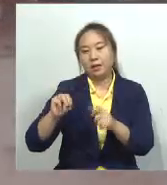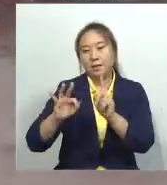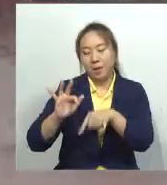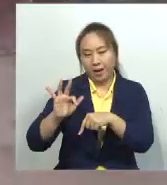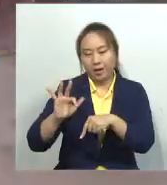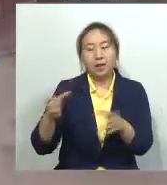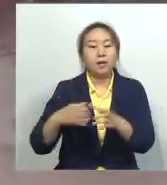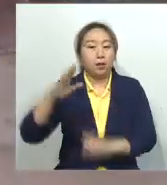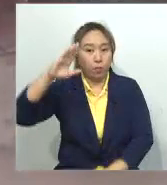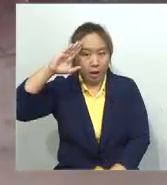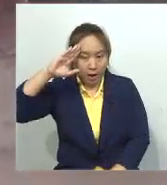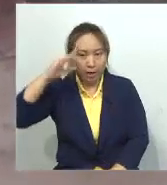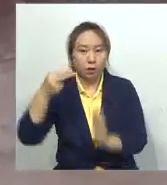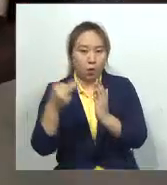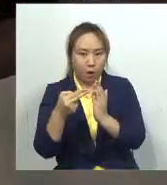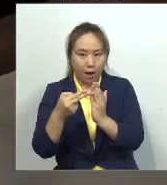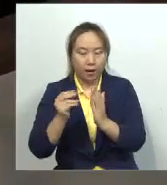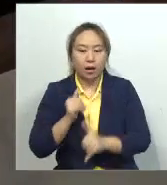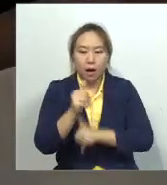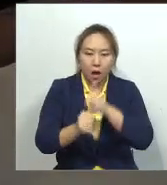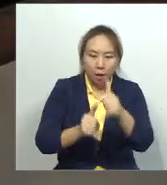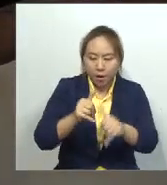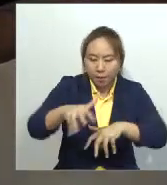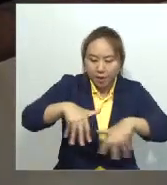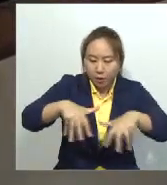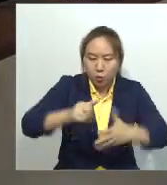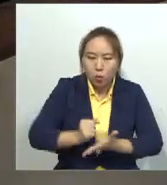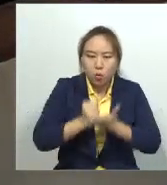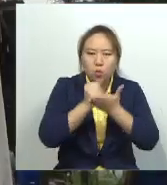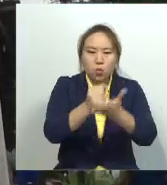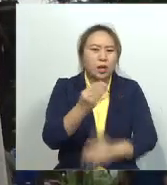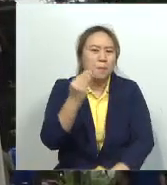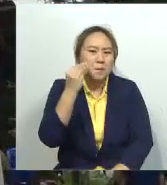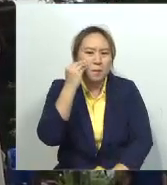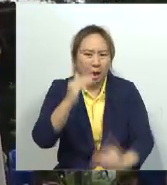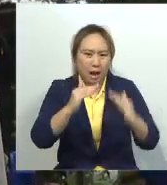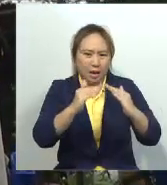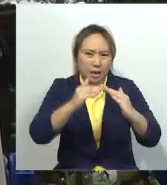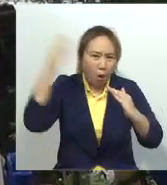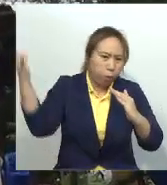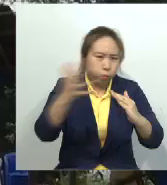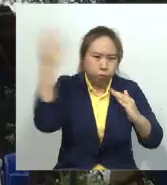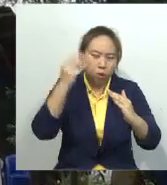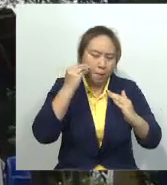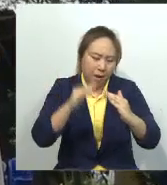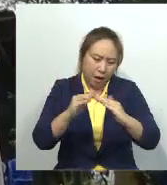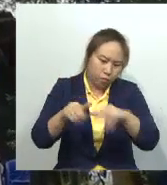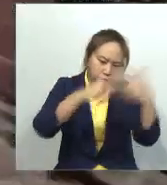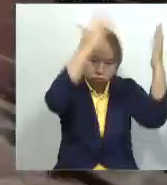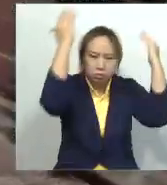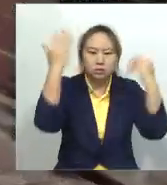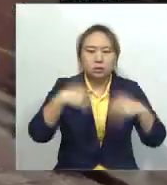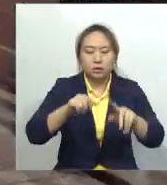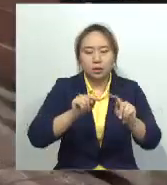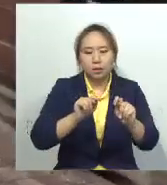สงบเรียบร้อยจังหวัดหนองคายลงพื้นที่เข้าช่วยเหลือประชาชนนะครับที่ถูกบ้านเรือนถูกพายุฤดูร้อนพัดพังเสียหายในเขตต